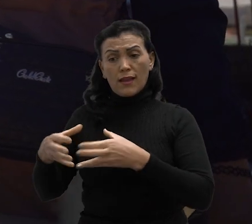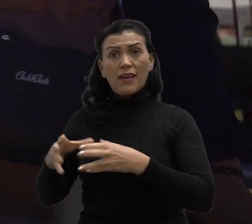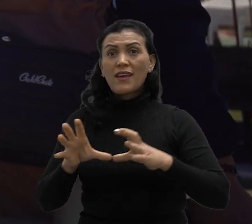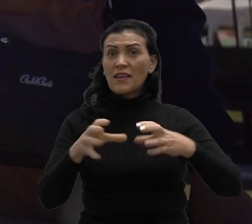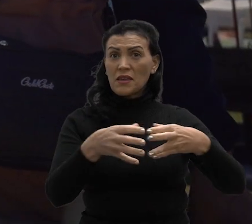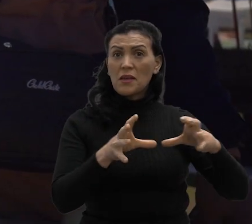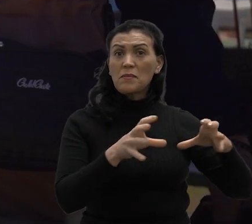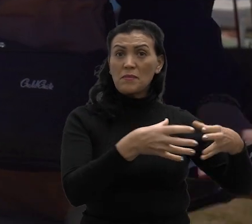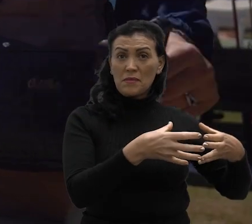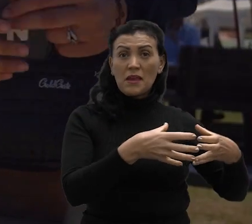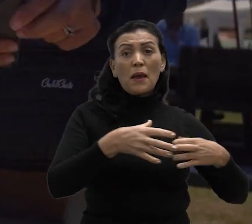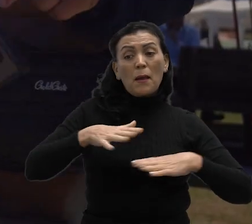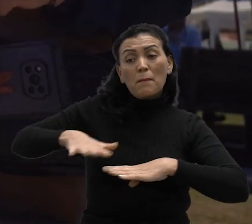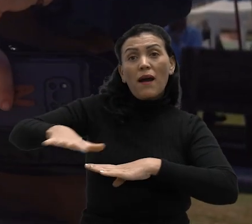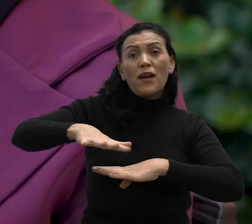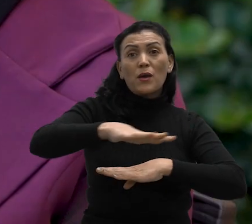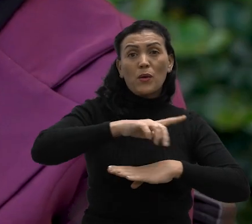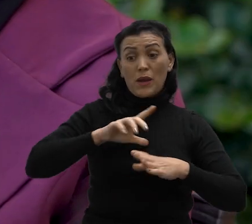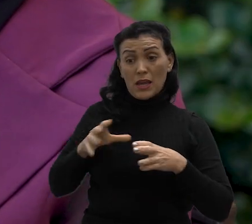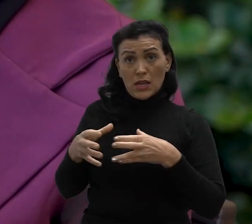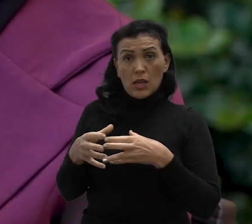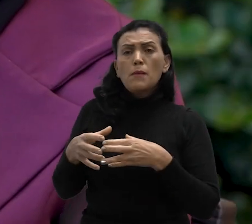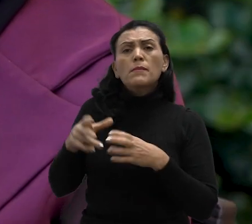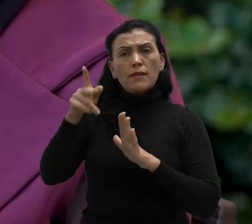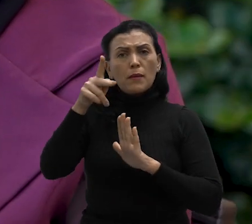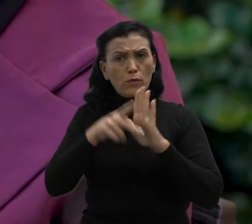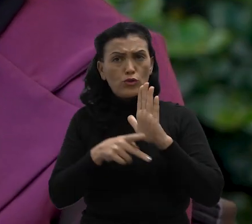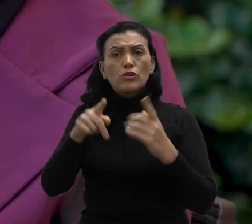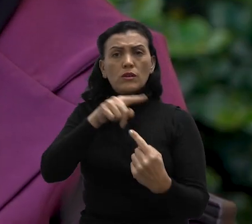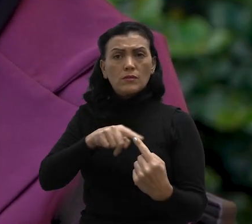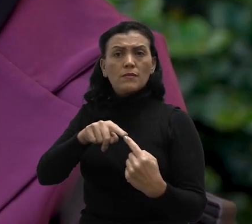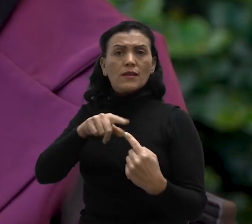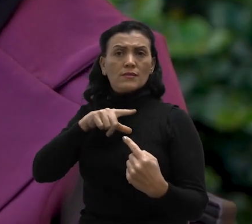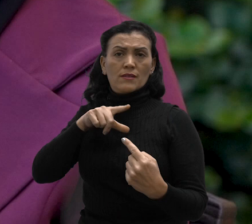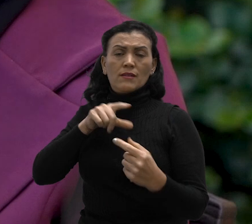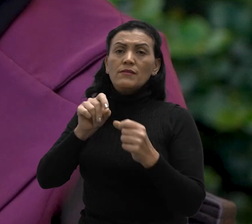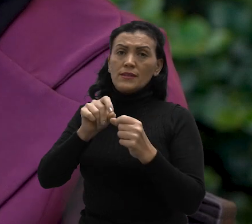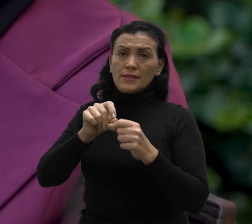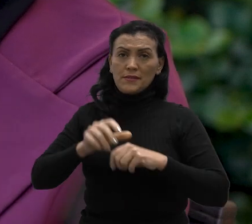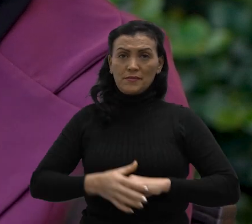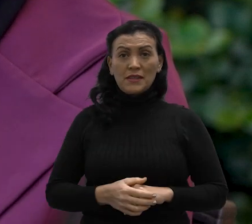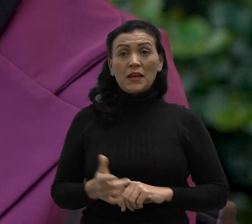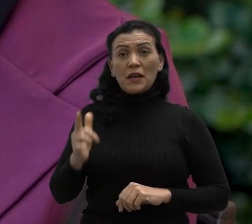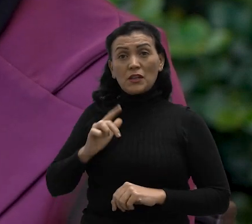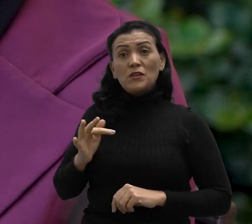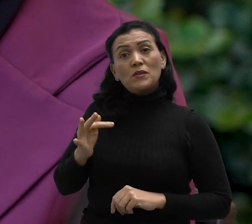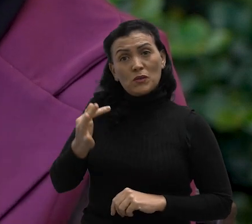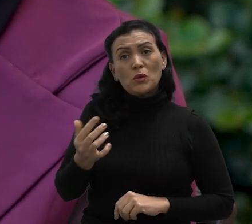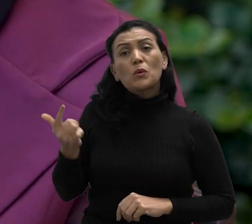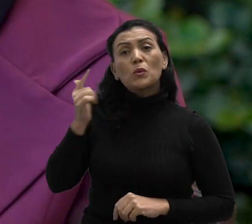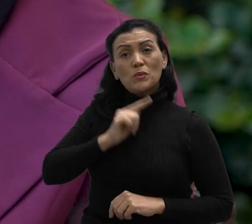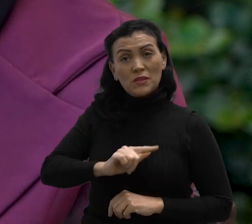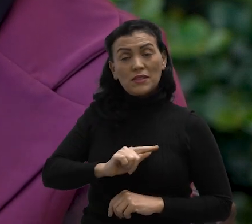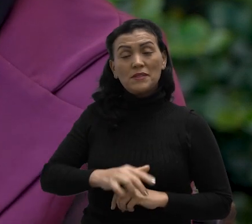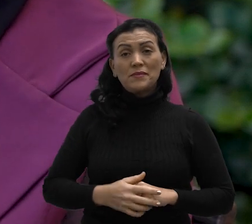عاملة كفرق في كل منطقة، في كل فريق كان في عنا هدف، يعني كل فريق في نهاية المشروع تاعهم لازم يكون